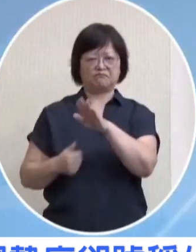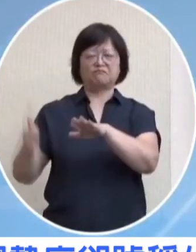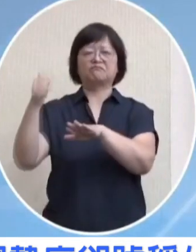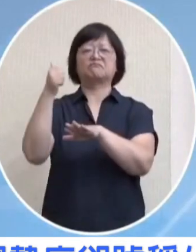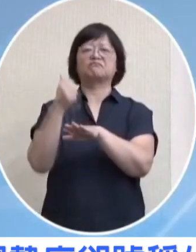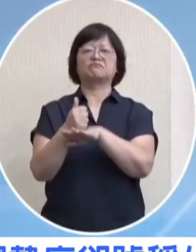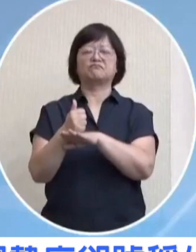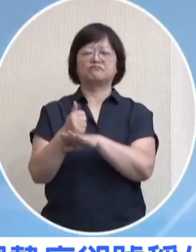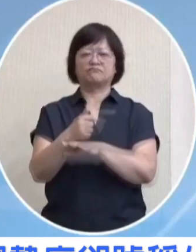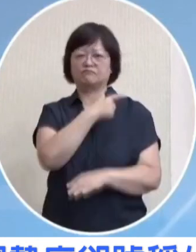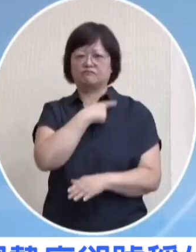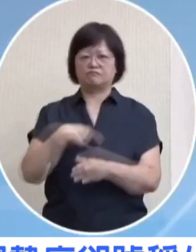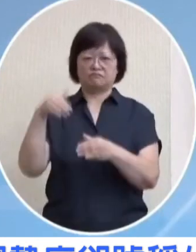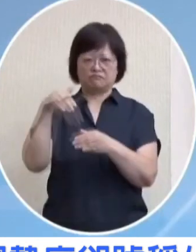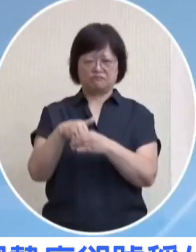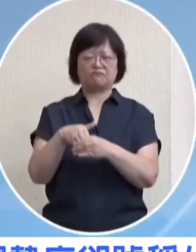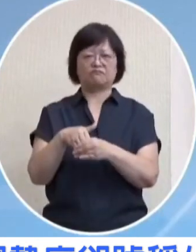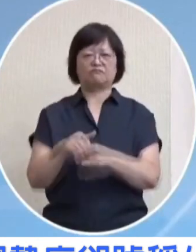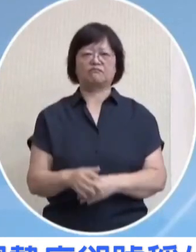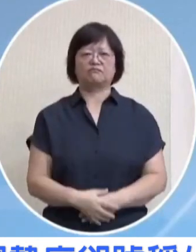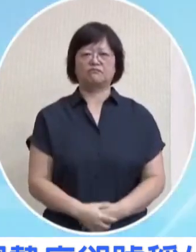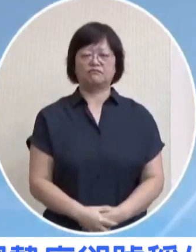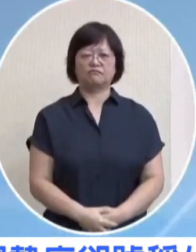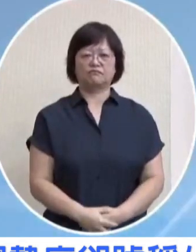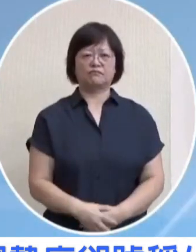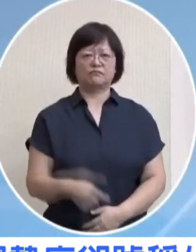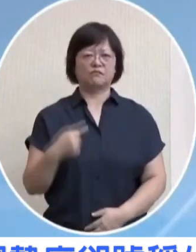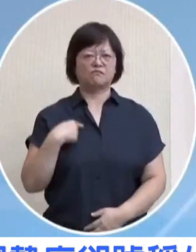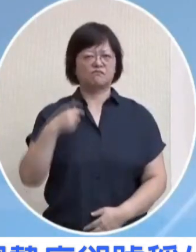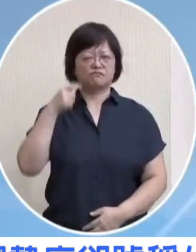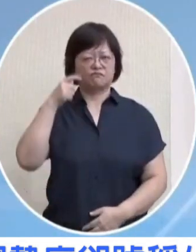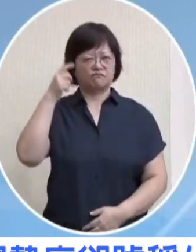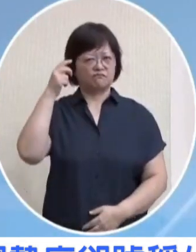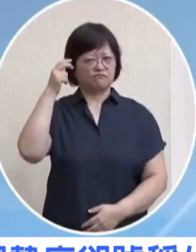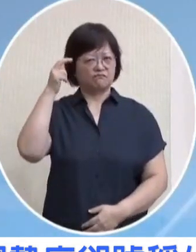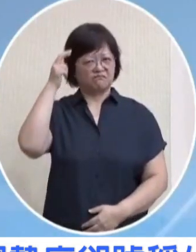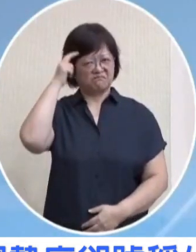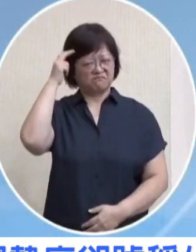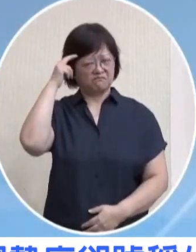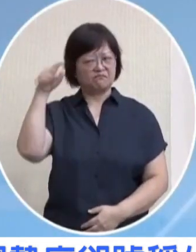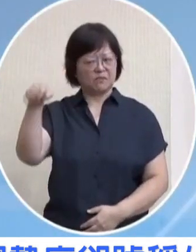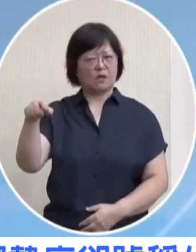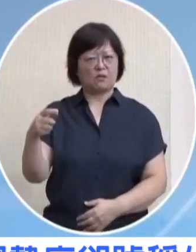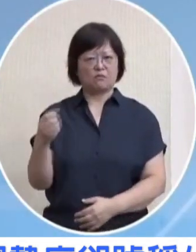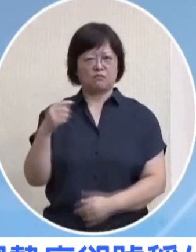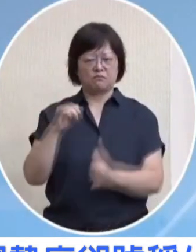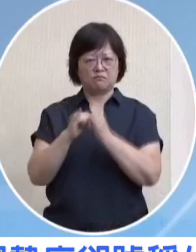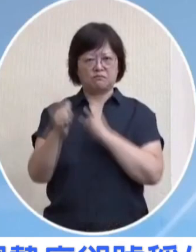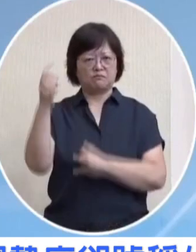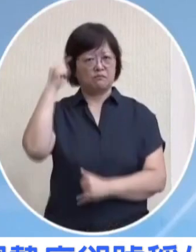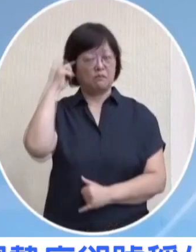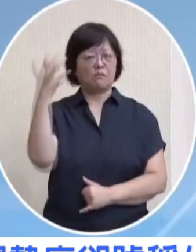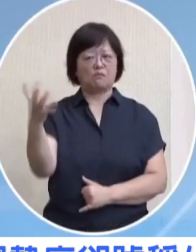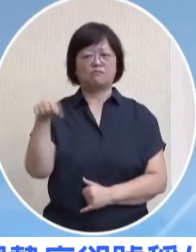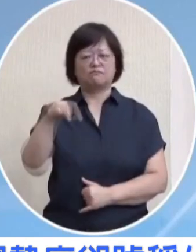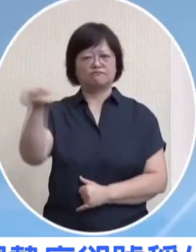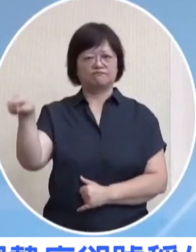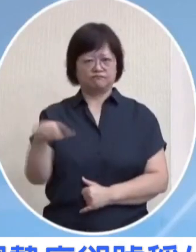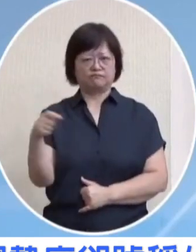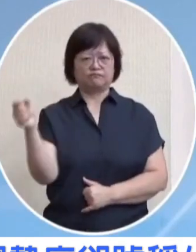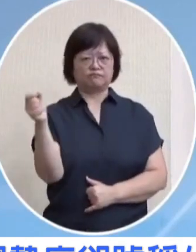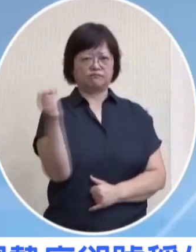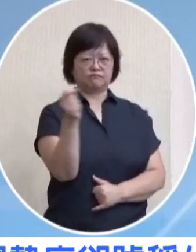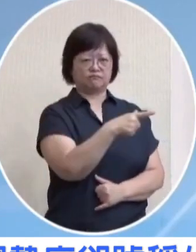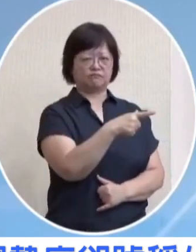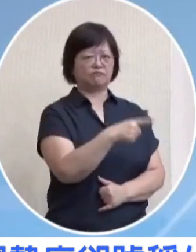因为我坚信，民意永远大于党意，公义永远大